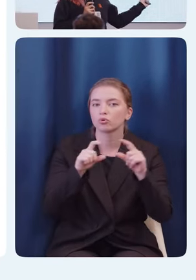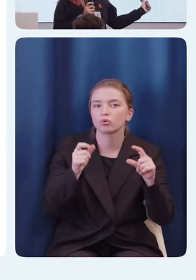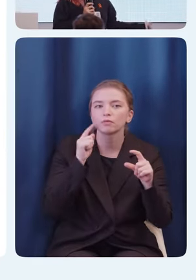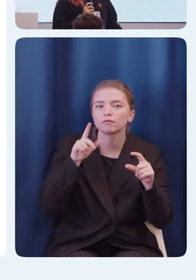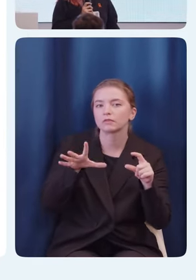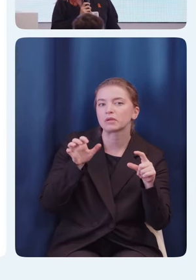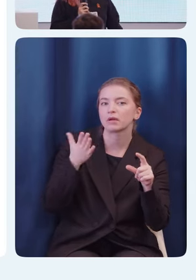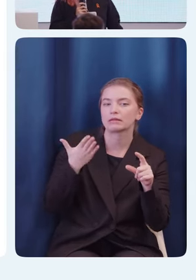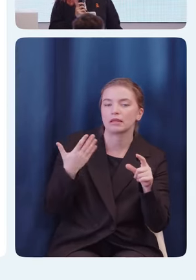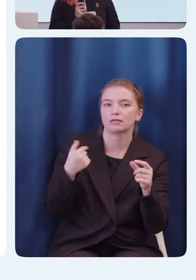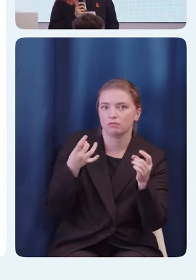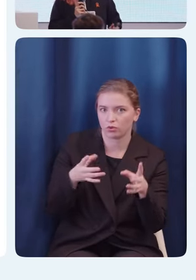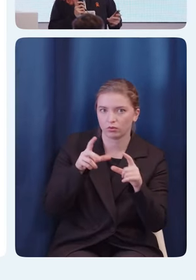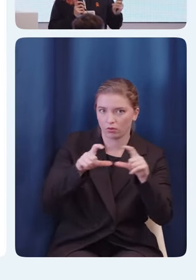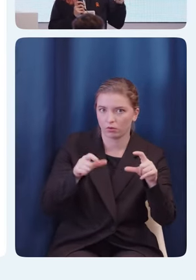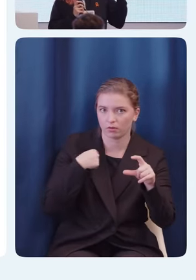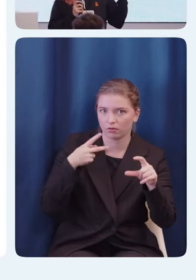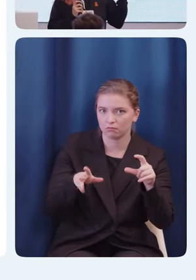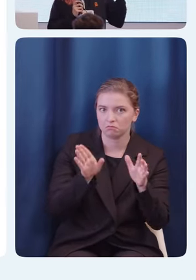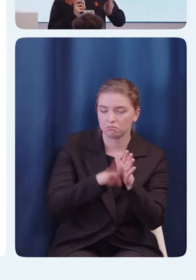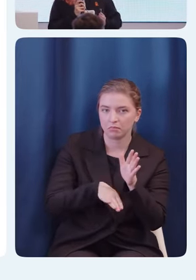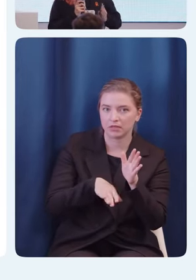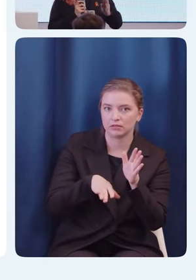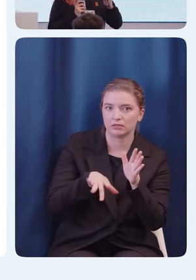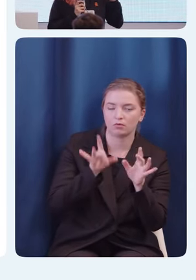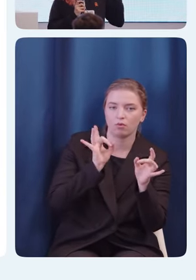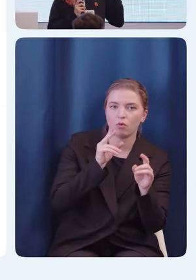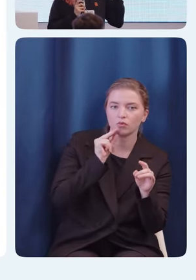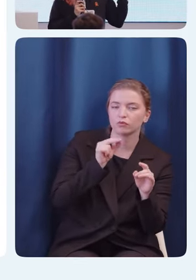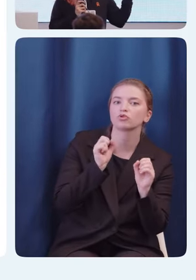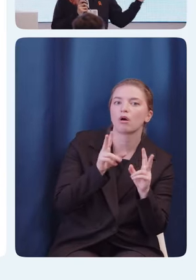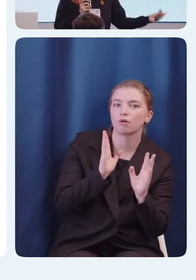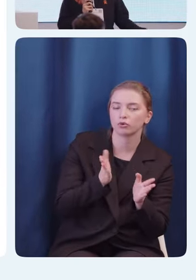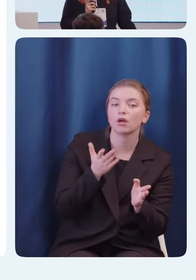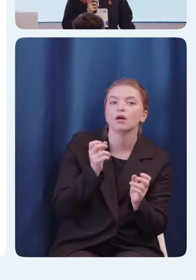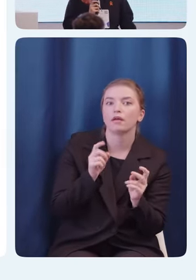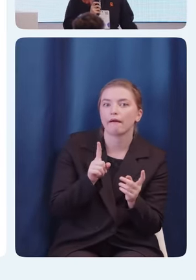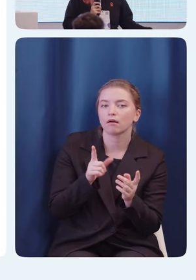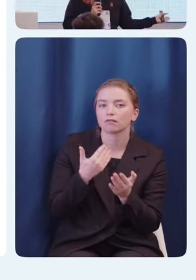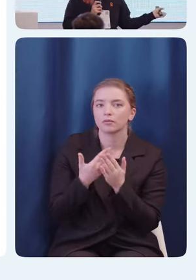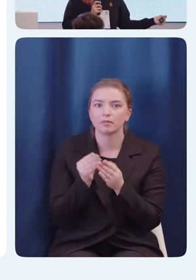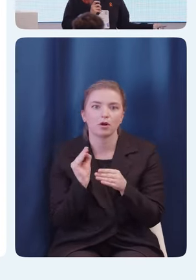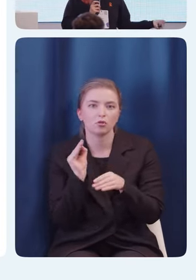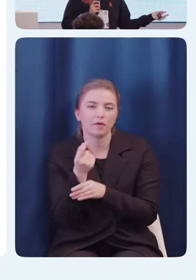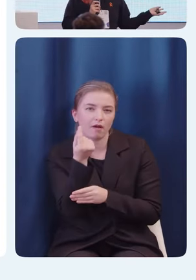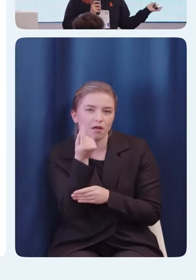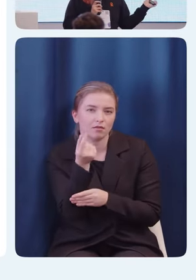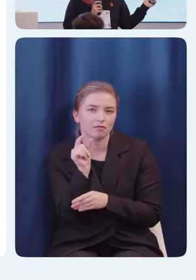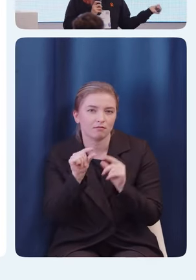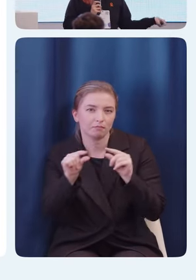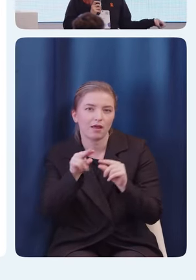кнопка. И как меняет эту ситуацию добавление одного небольшого тега